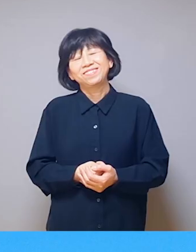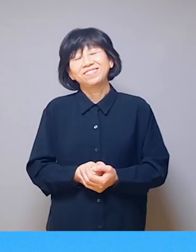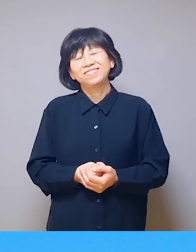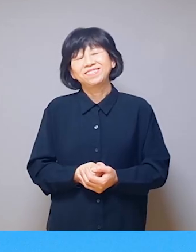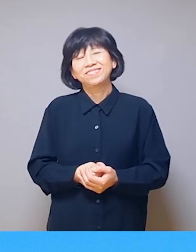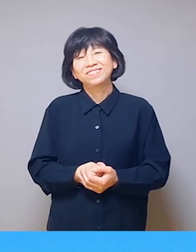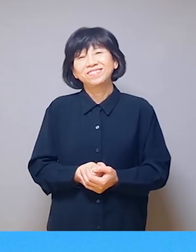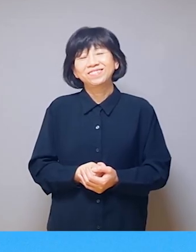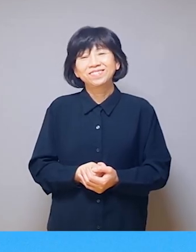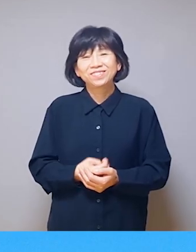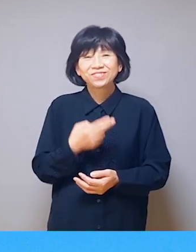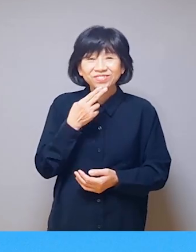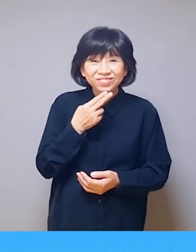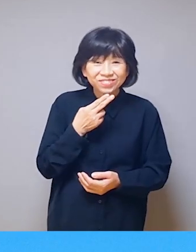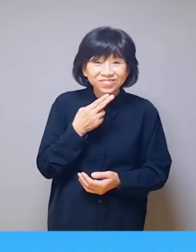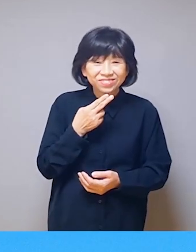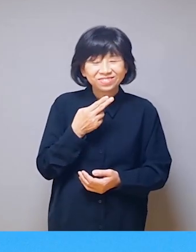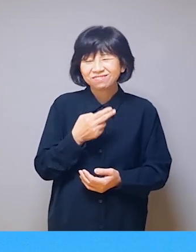없는지 아셨죠?